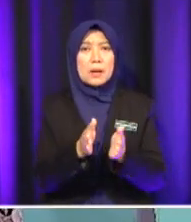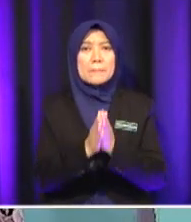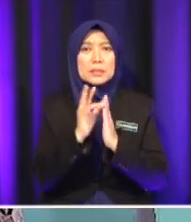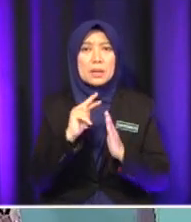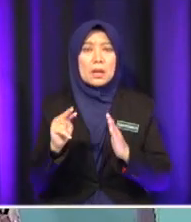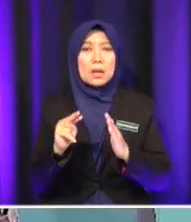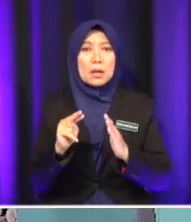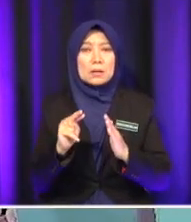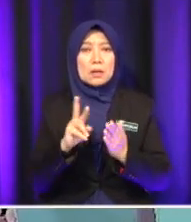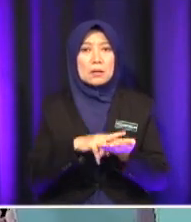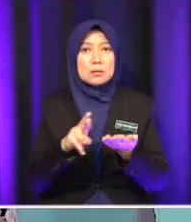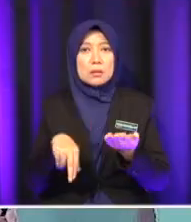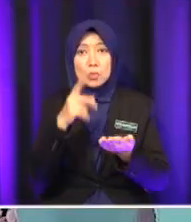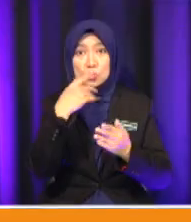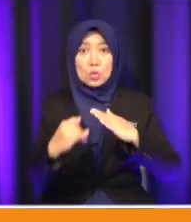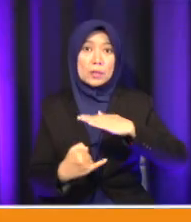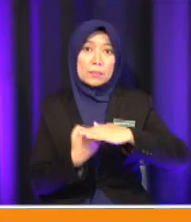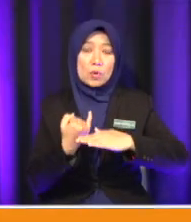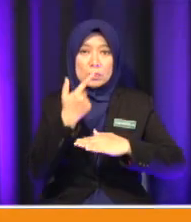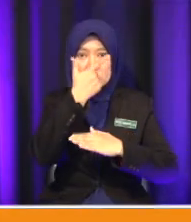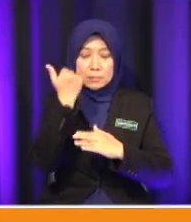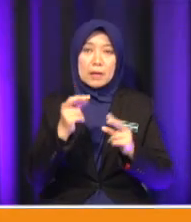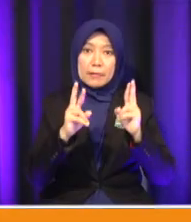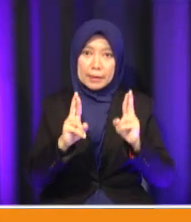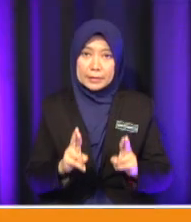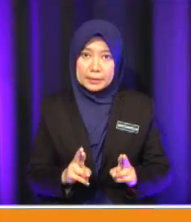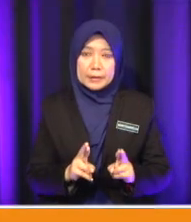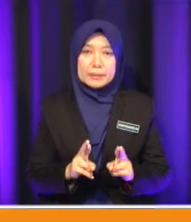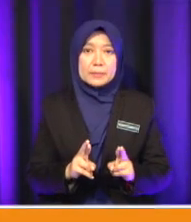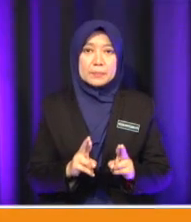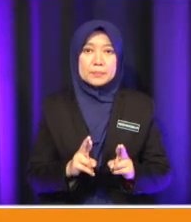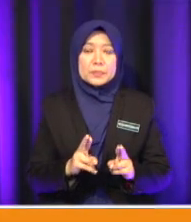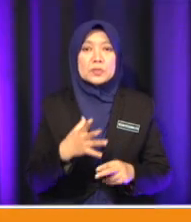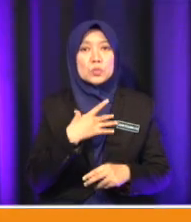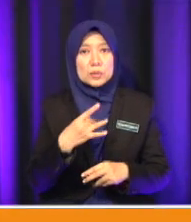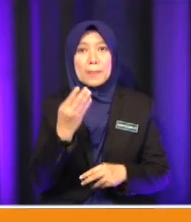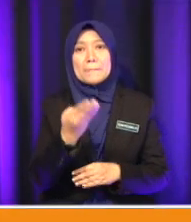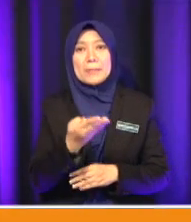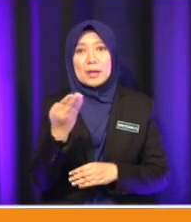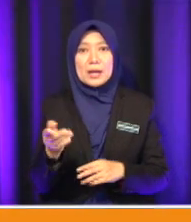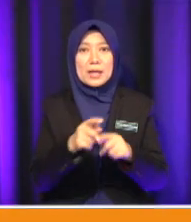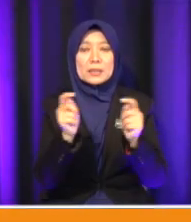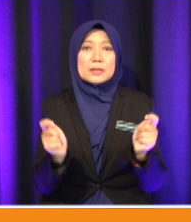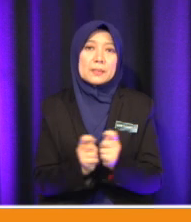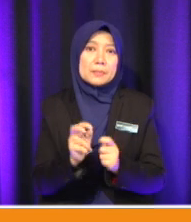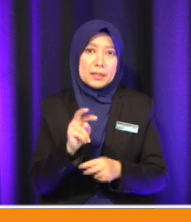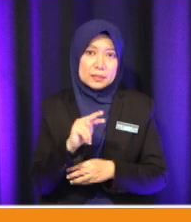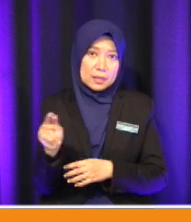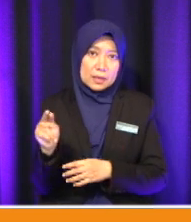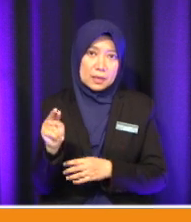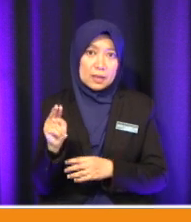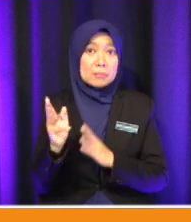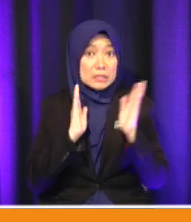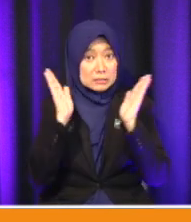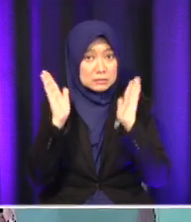ekspor apabila rakyat tempatan cenderung kepada barang tempat Tan Ya salah satu sebabnya mungkin